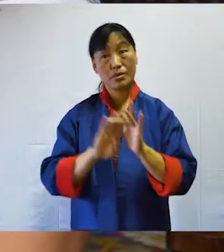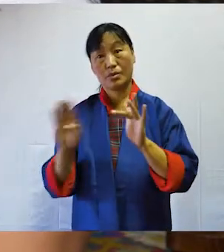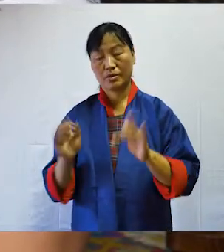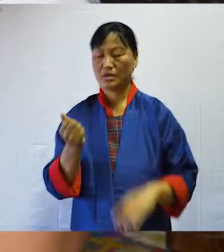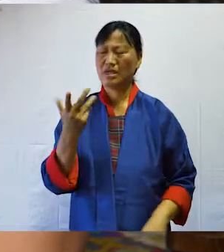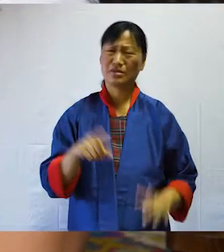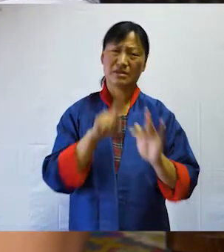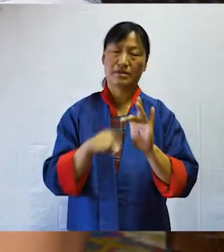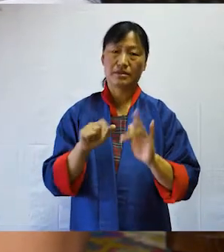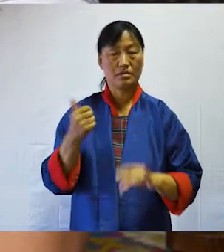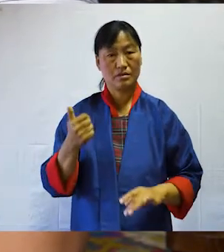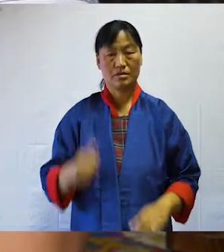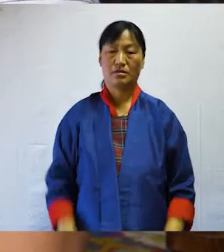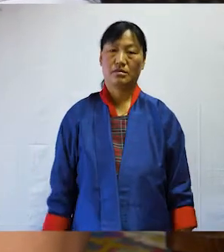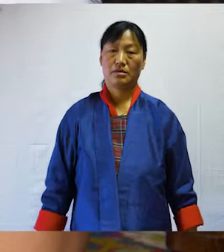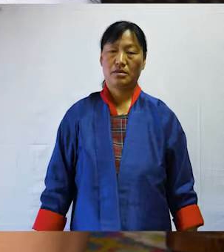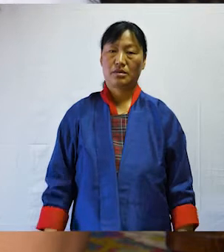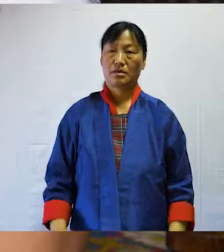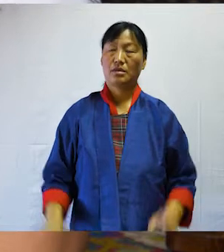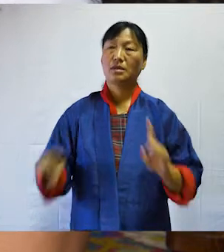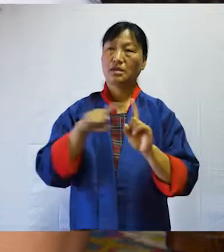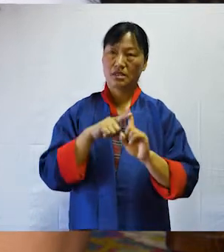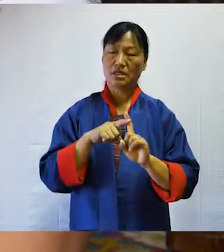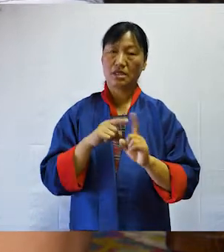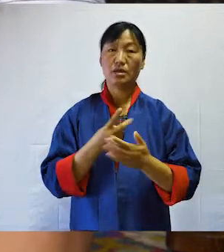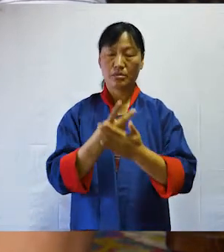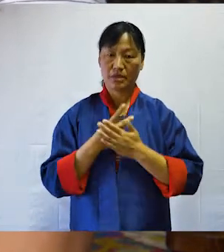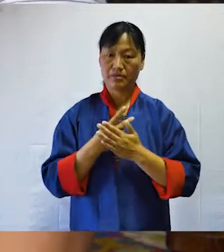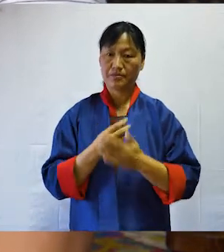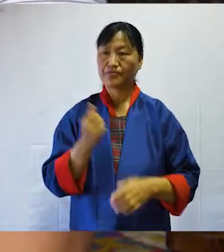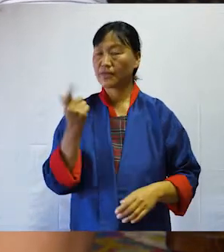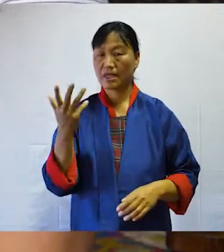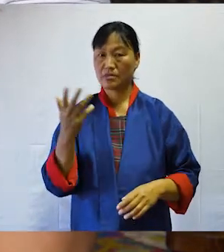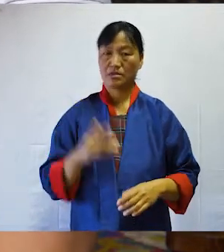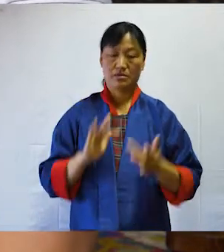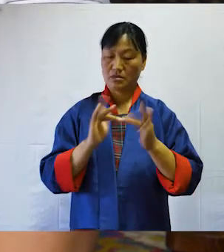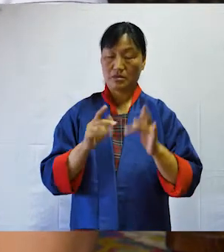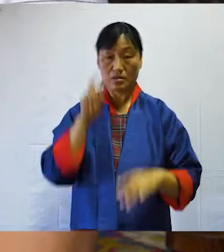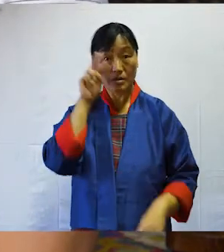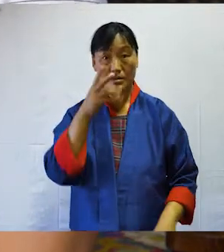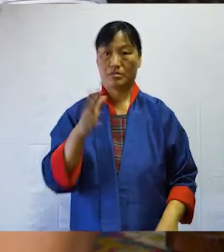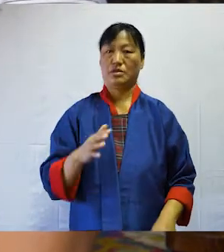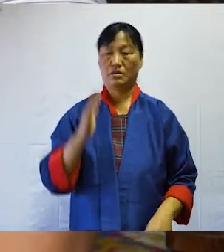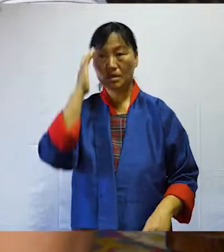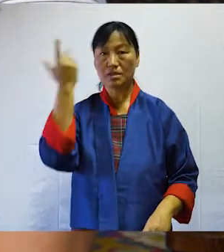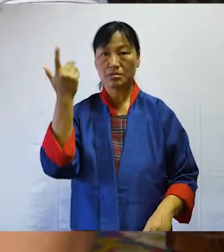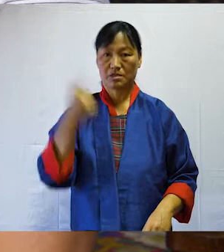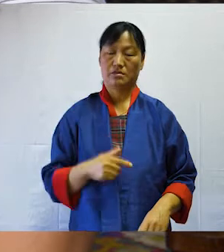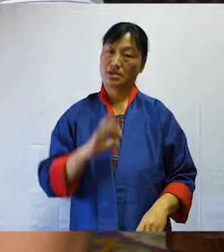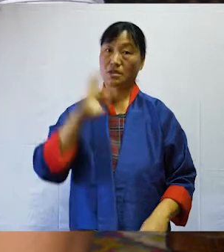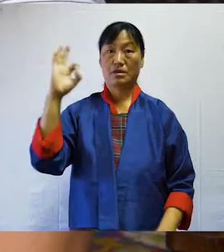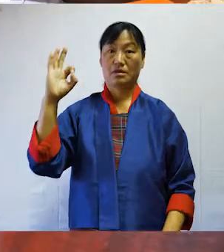बेदु ललु तप मध्य उभि धुमु ल त्यसले ललु रो तातो फम्बियो रिङ दिदे आलु अम्पु किन्छन् झुम्बे मि थम्बेवा ल खेसन